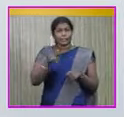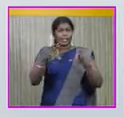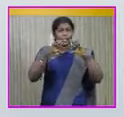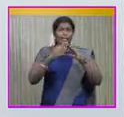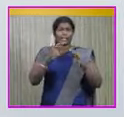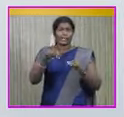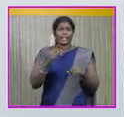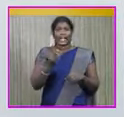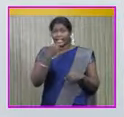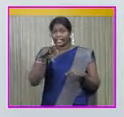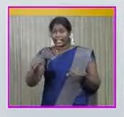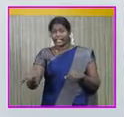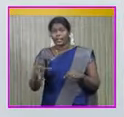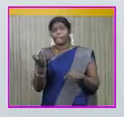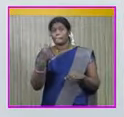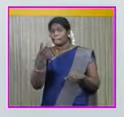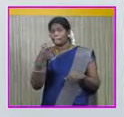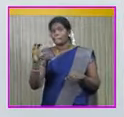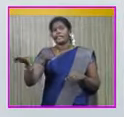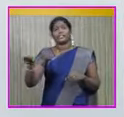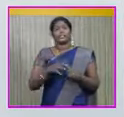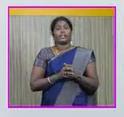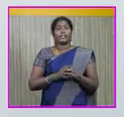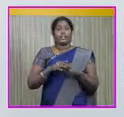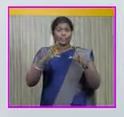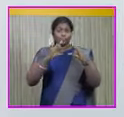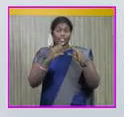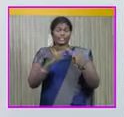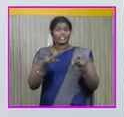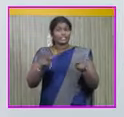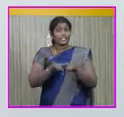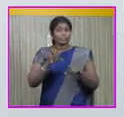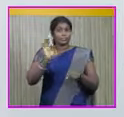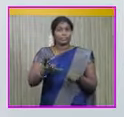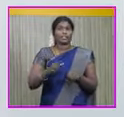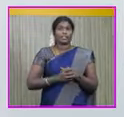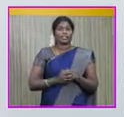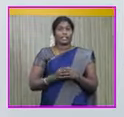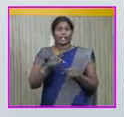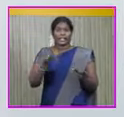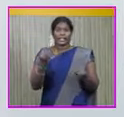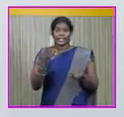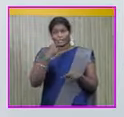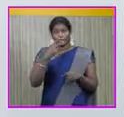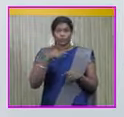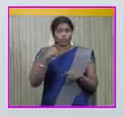என்ற முக்கோணமும் பன் என்ற முக்கோணமும் வடி ஒப்புமை கொண்டவை அப்படின்னு கணக்கிலே நமக்கு கொடுத்துட்டாங்க. அப்போ